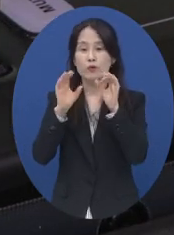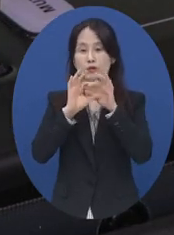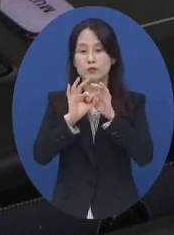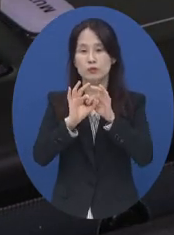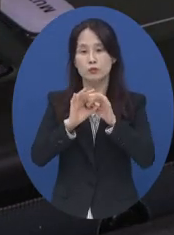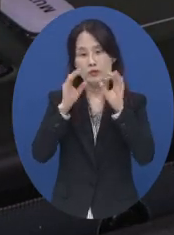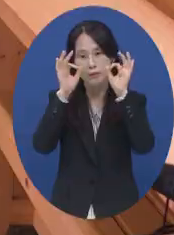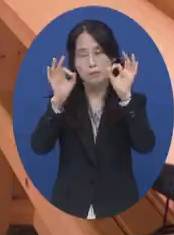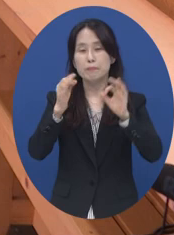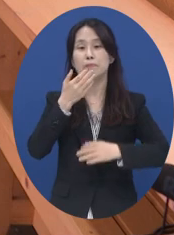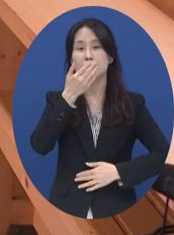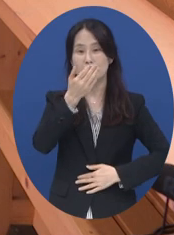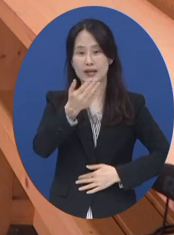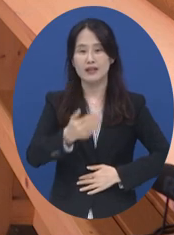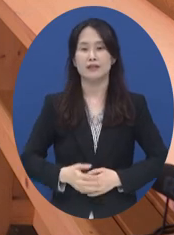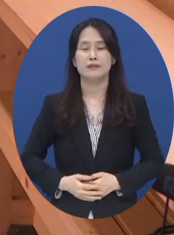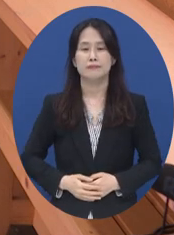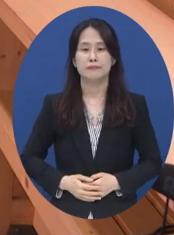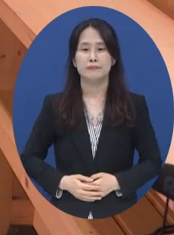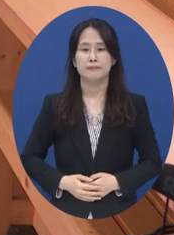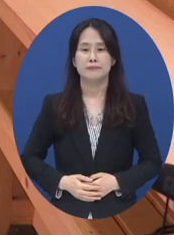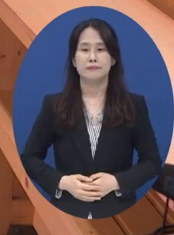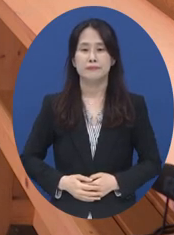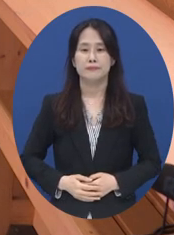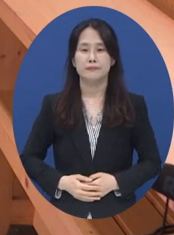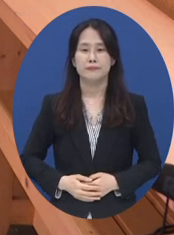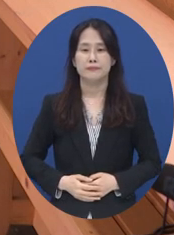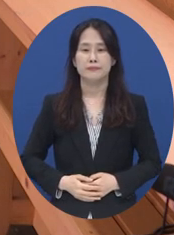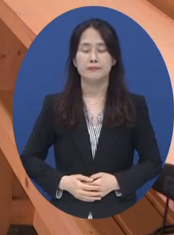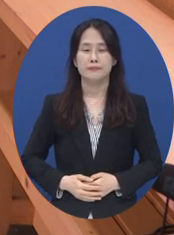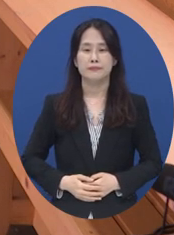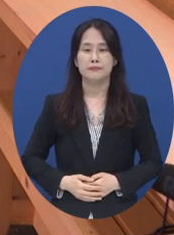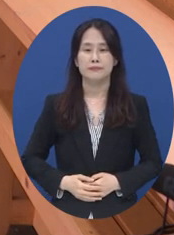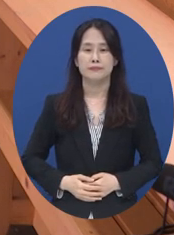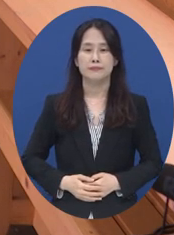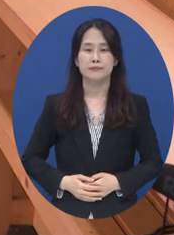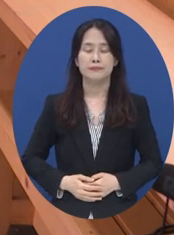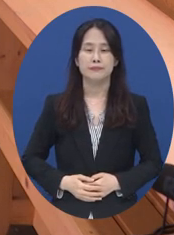시청할 수 있습니다 경기 gtv 구형 쓰립니다